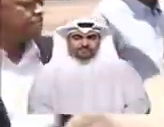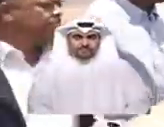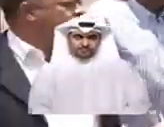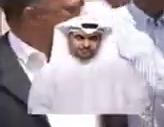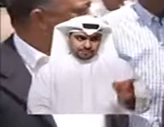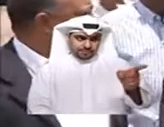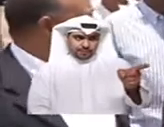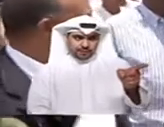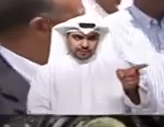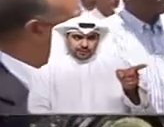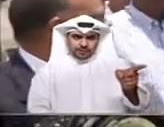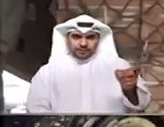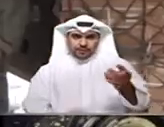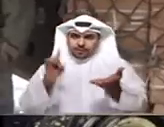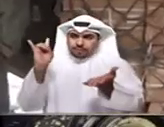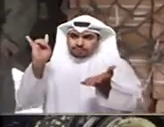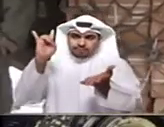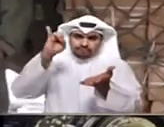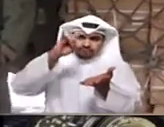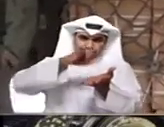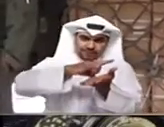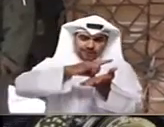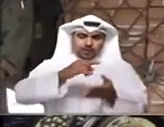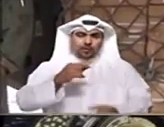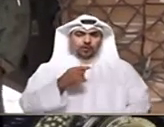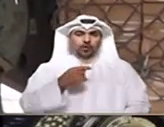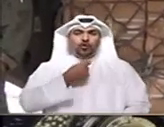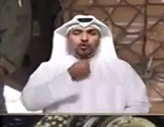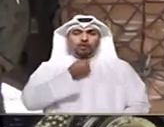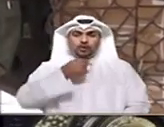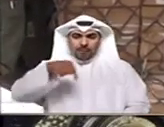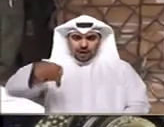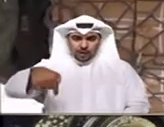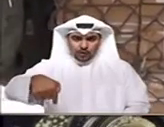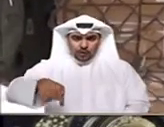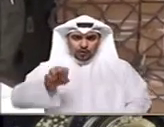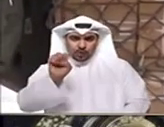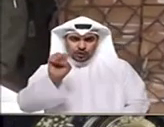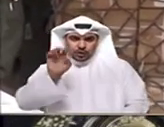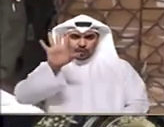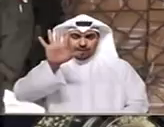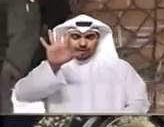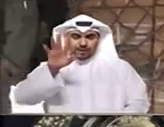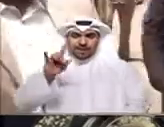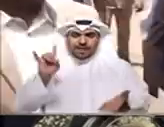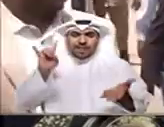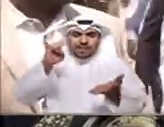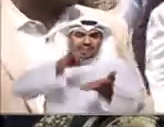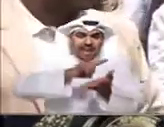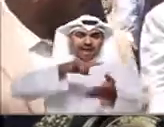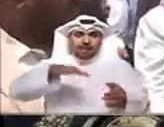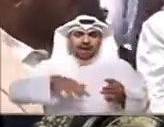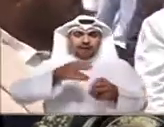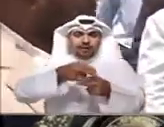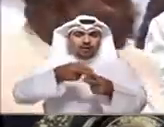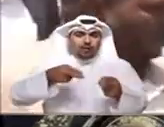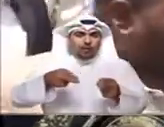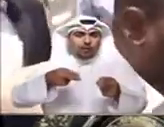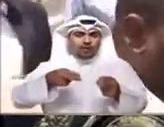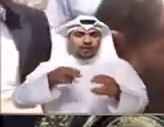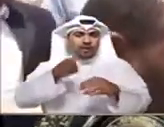حطت مطار الخرطوم الجمعة طائرة كويتية محملة 40,000 طن من المواد الغذائية والأدوية، عبارة عن دعم حكومي